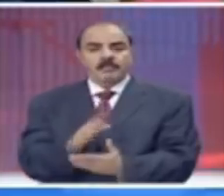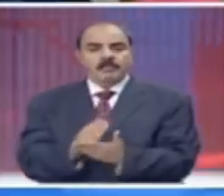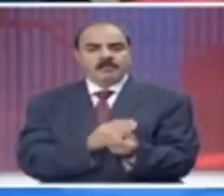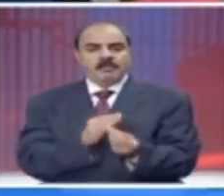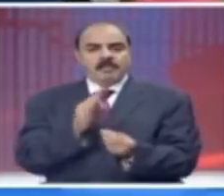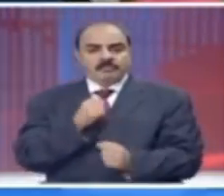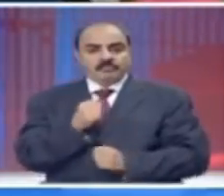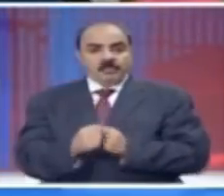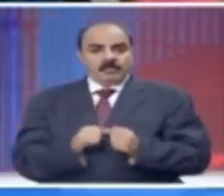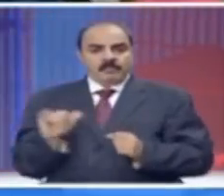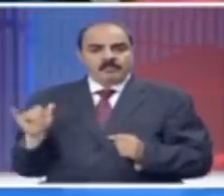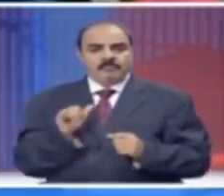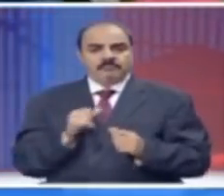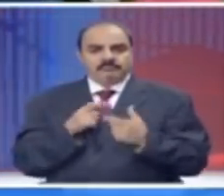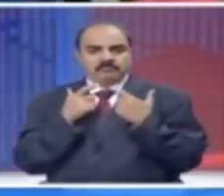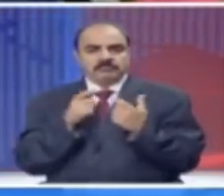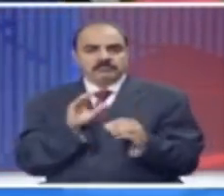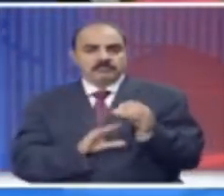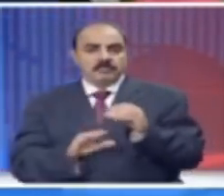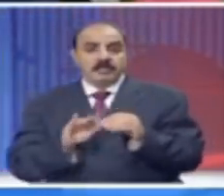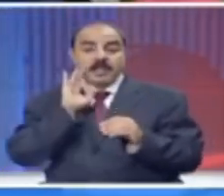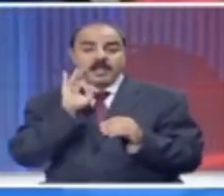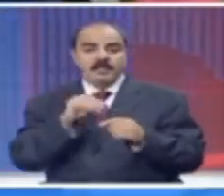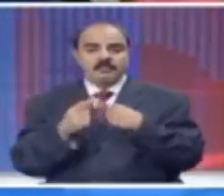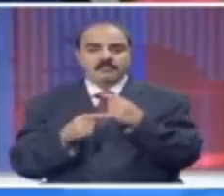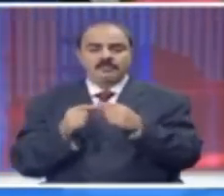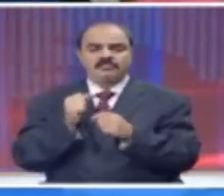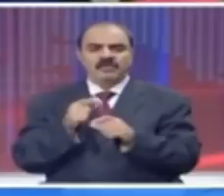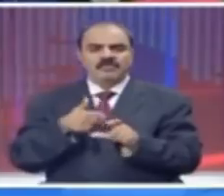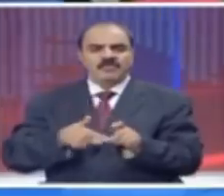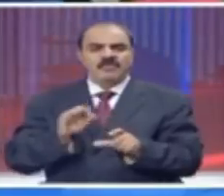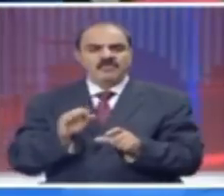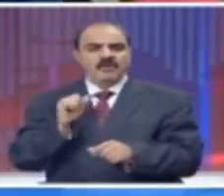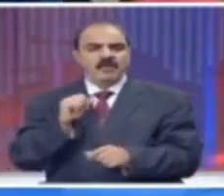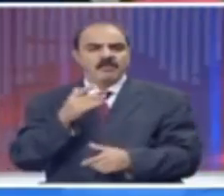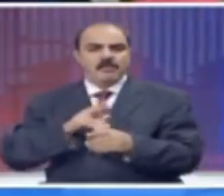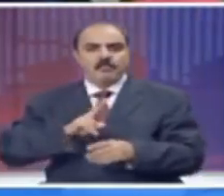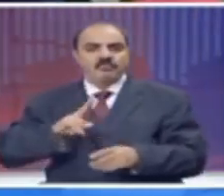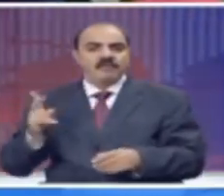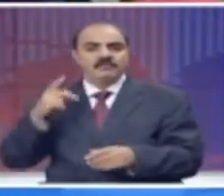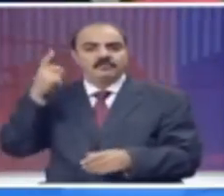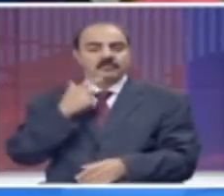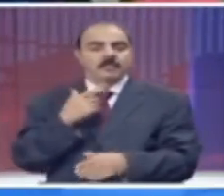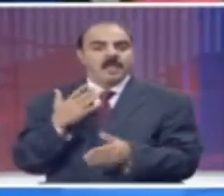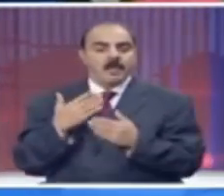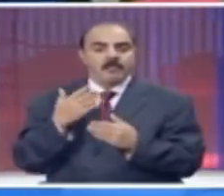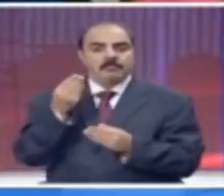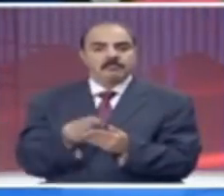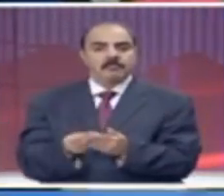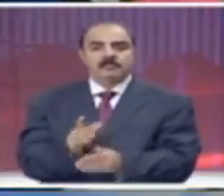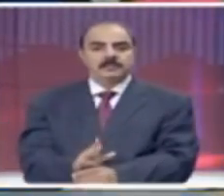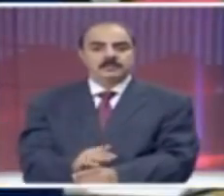للإنتاج الحربي أن ذلك يأتي في إطار اهتمام القيادة السياسية بضرورة توليد الطاقة الكهربائية من المصادر الطبيعية لدعم